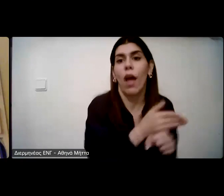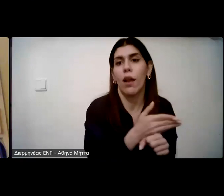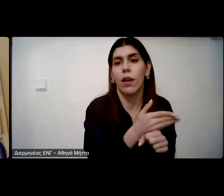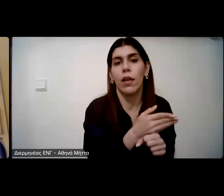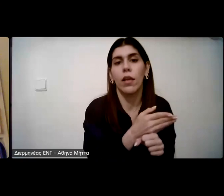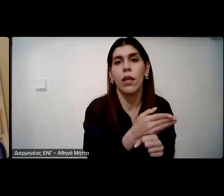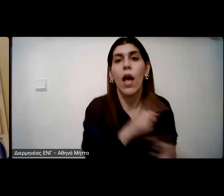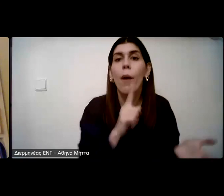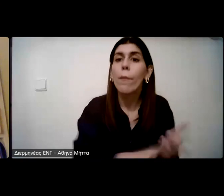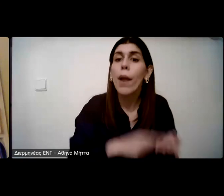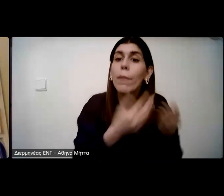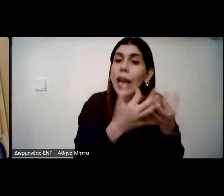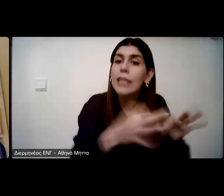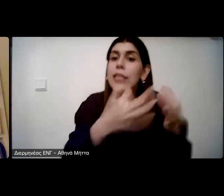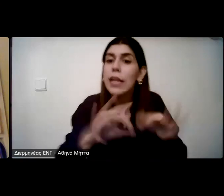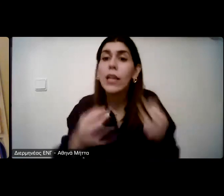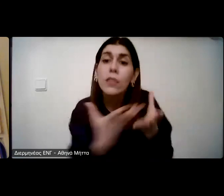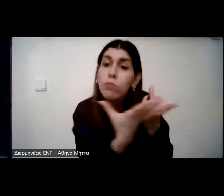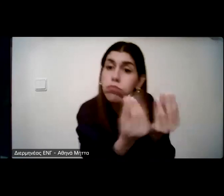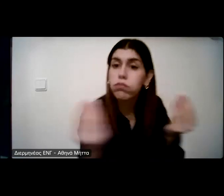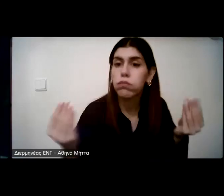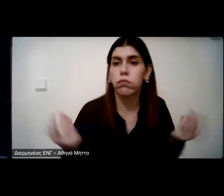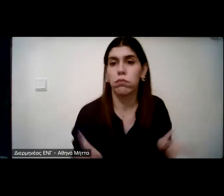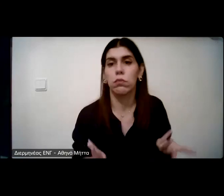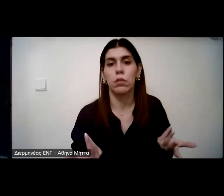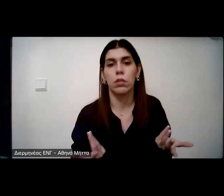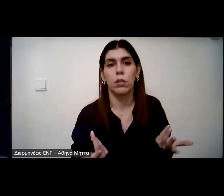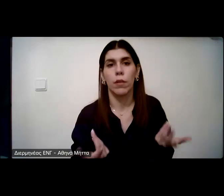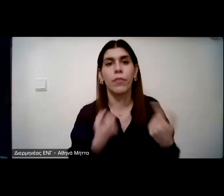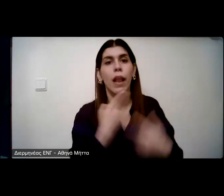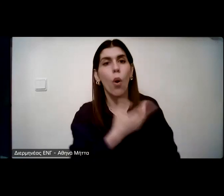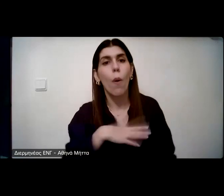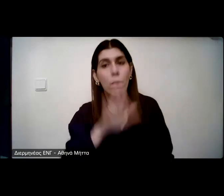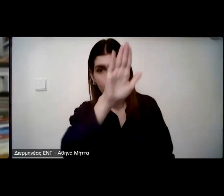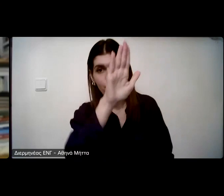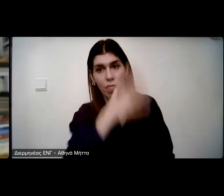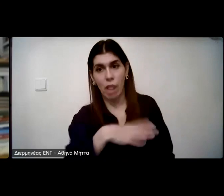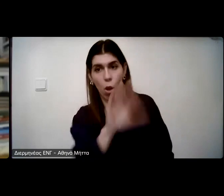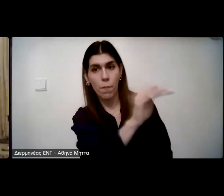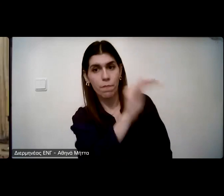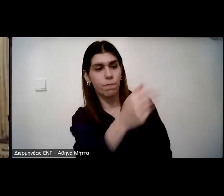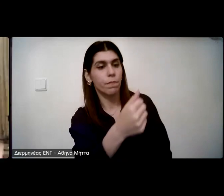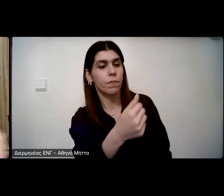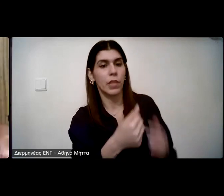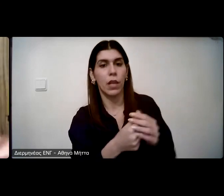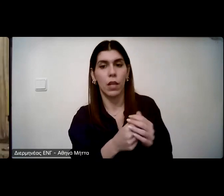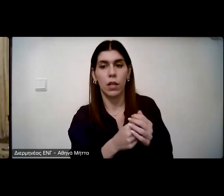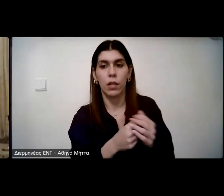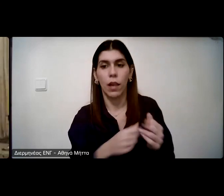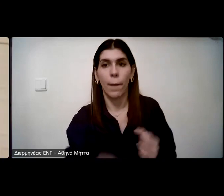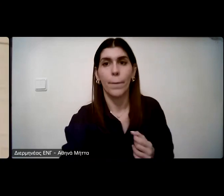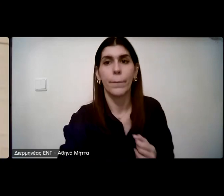διάτσο. Επομένως, τι συζητάμε. Να σε ρωτήσω κάτι. Μήπως συζητάμε μόνο, συγγνώμη λίγο Μαρία.